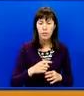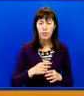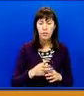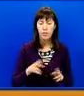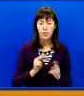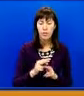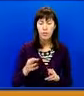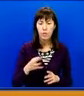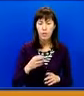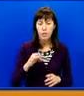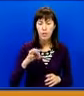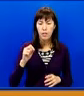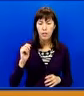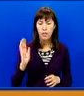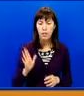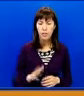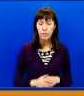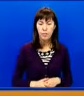педагог области Исатай Сагындыков.